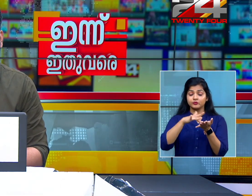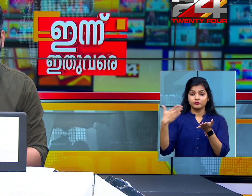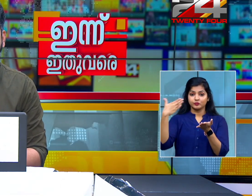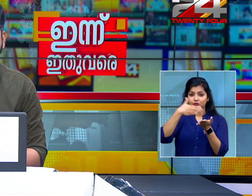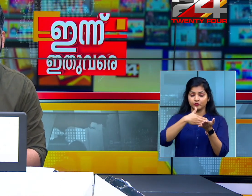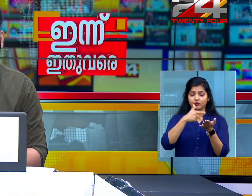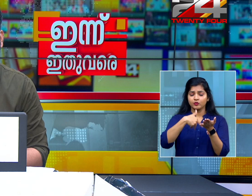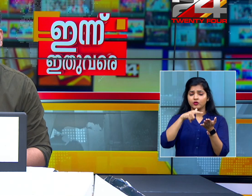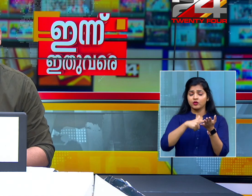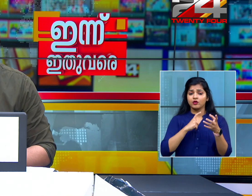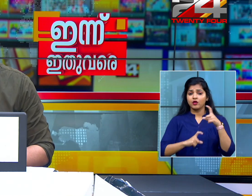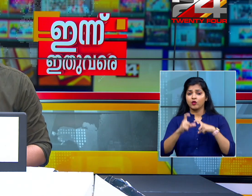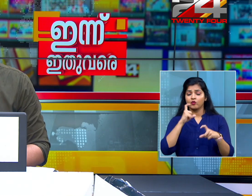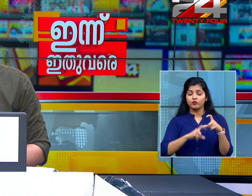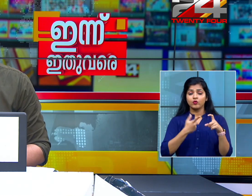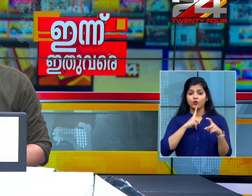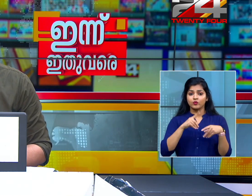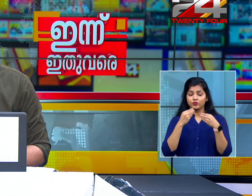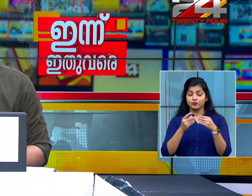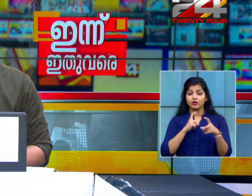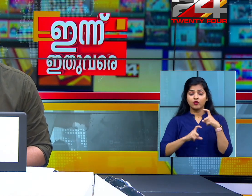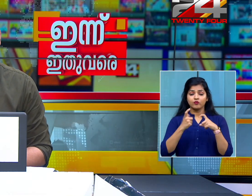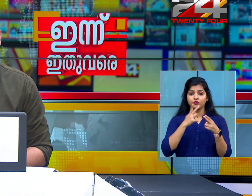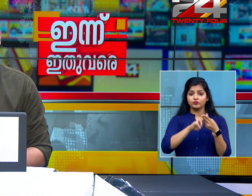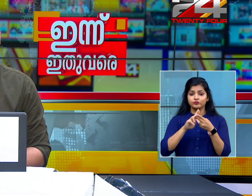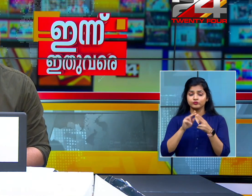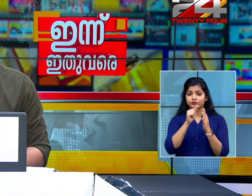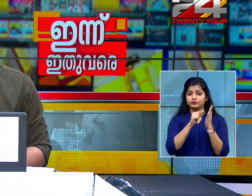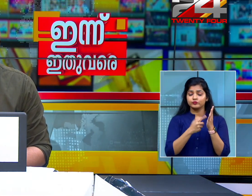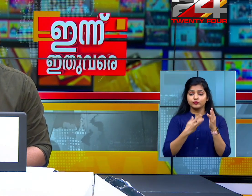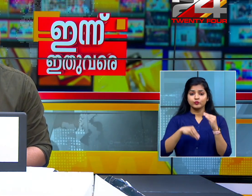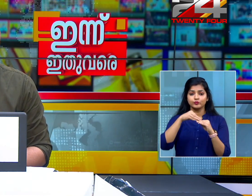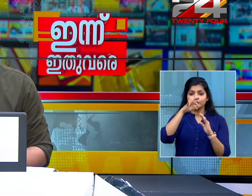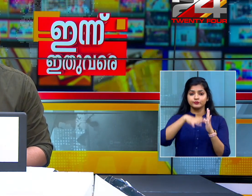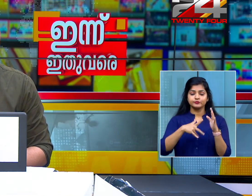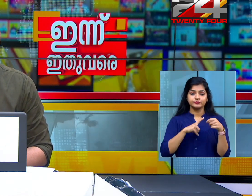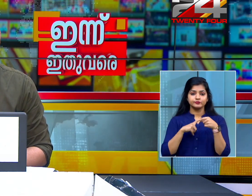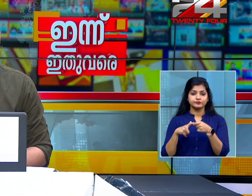ഏത് തരത്തിലാണ്? ജില്ലകൾക്കുള്ള പ്രത്യേക നിർദ്ദേശങ്ങൾ, മുൻകരുതലുകൾ എങ്ങനെയാണ് റയീസ്?